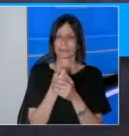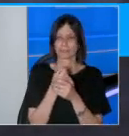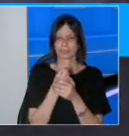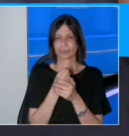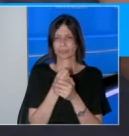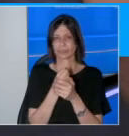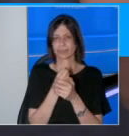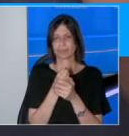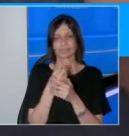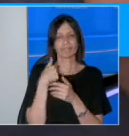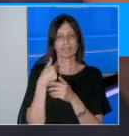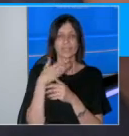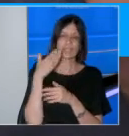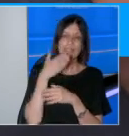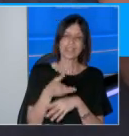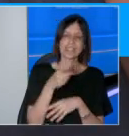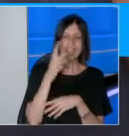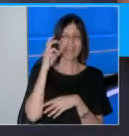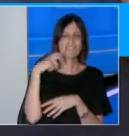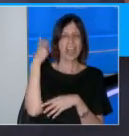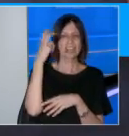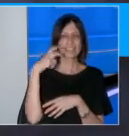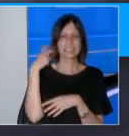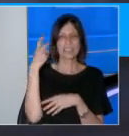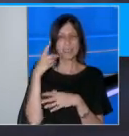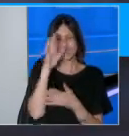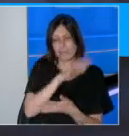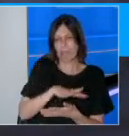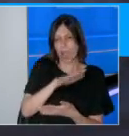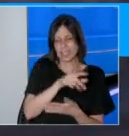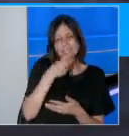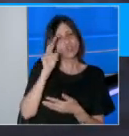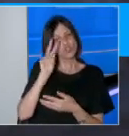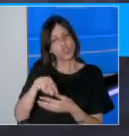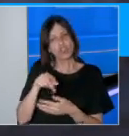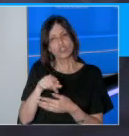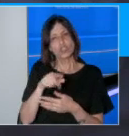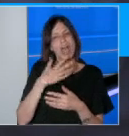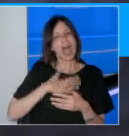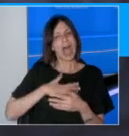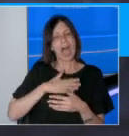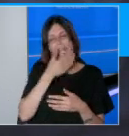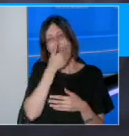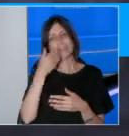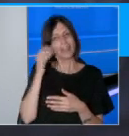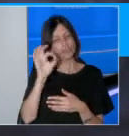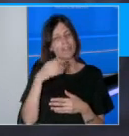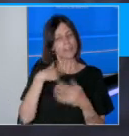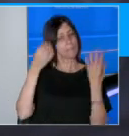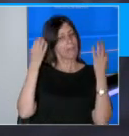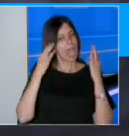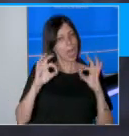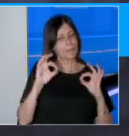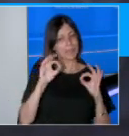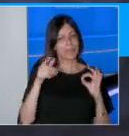להיכנס לפלסטינים. כן. במחוז הזה. יש להם את חג הרמדאן שלהם ואני מכבד אותו